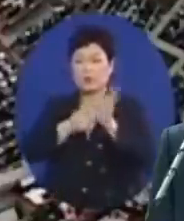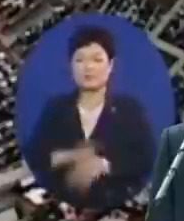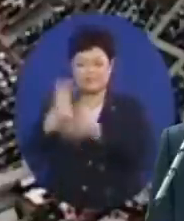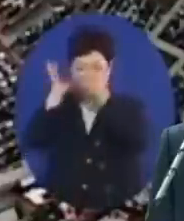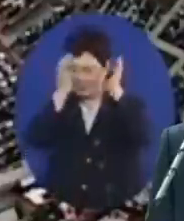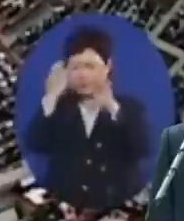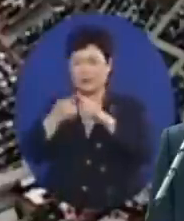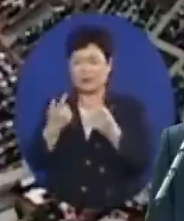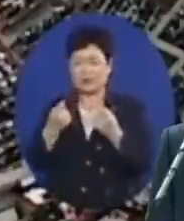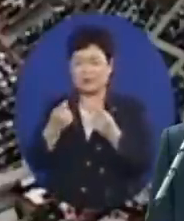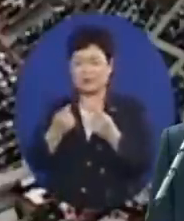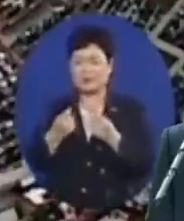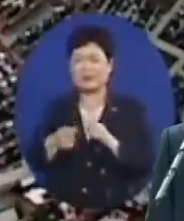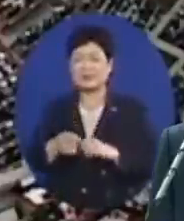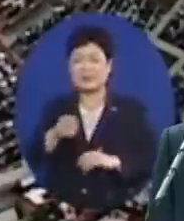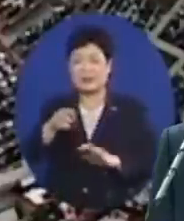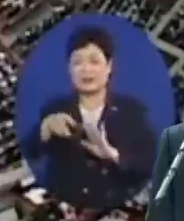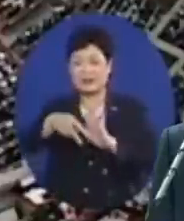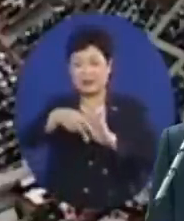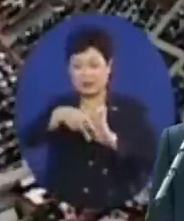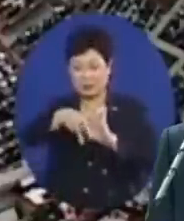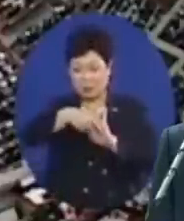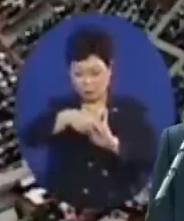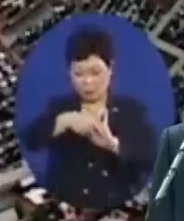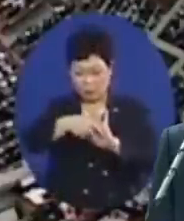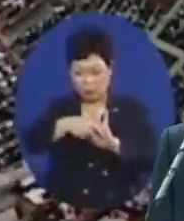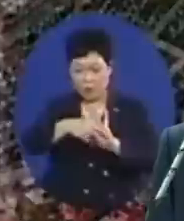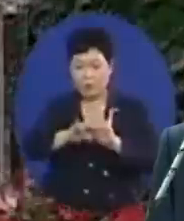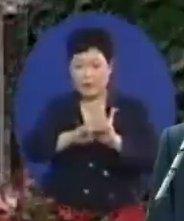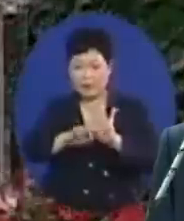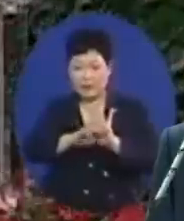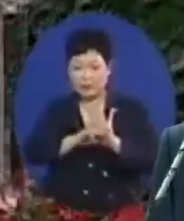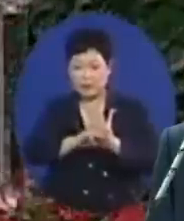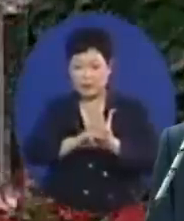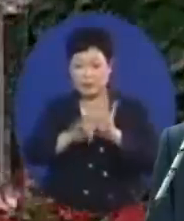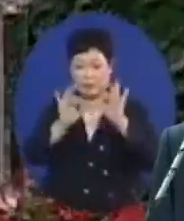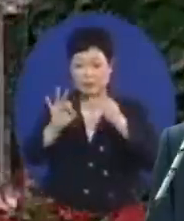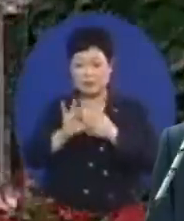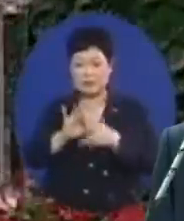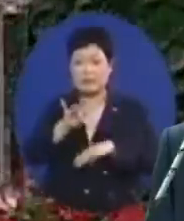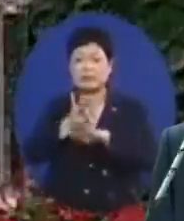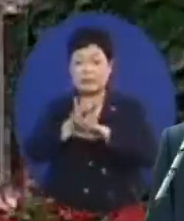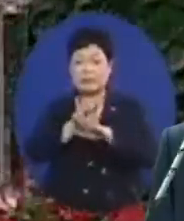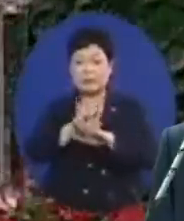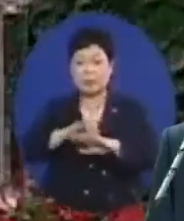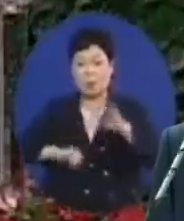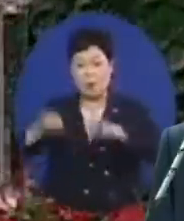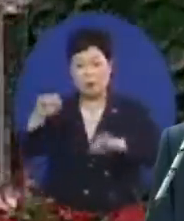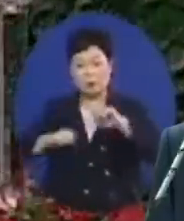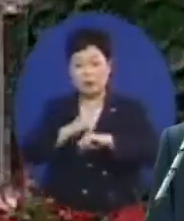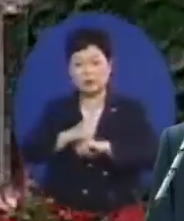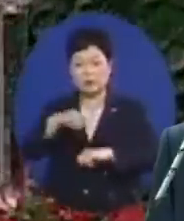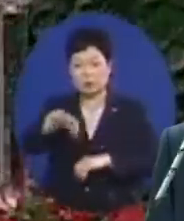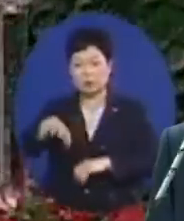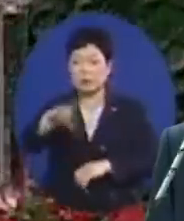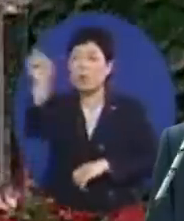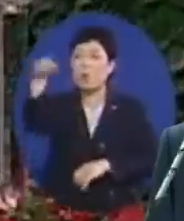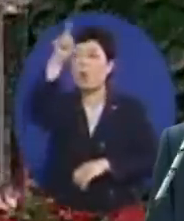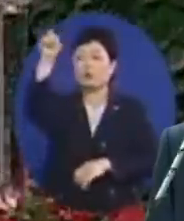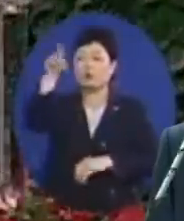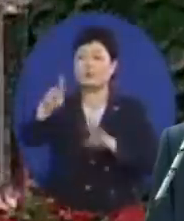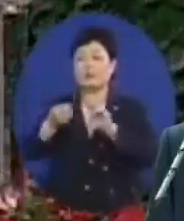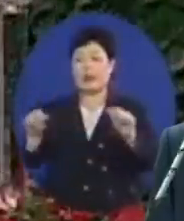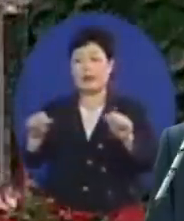많아요. 요한계시록 12장 12절을 보면 이 사탄이 활동하는 무대는 공중과 이